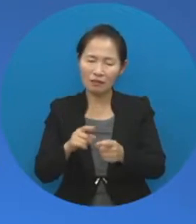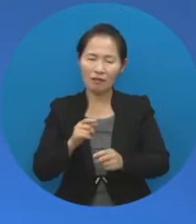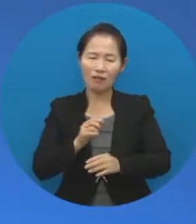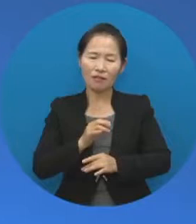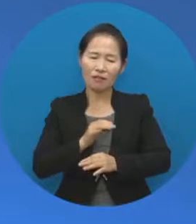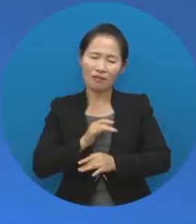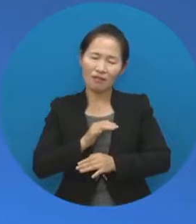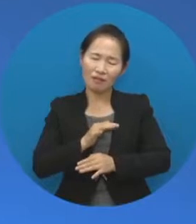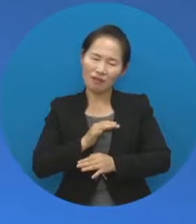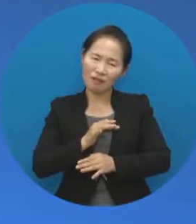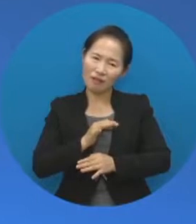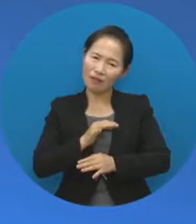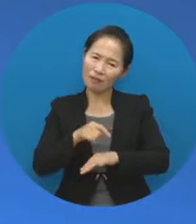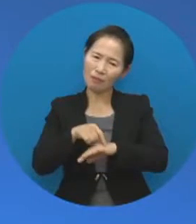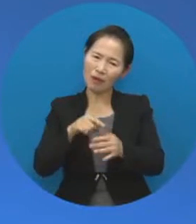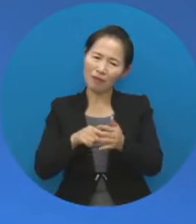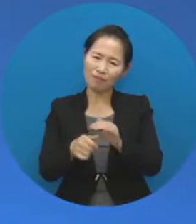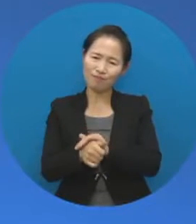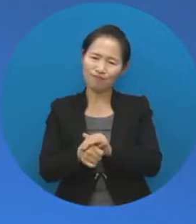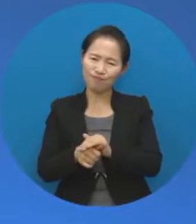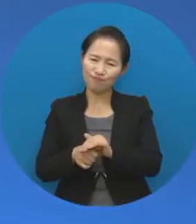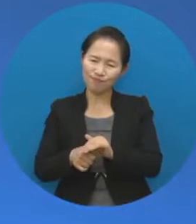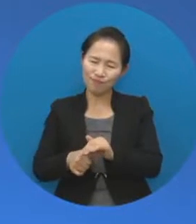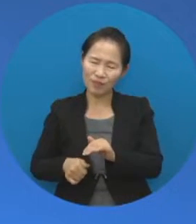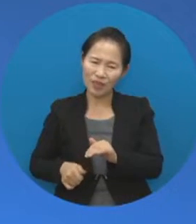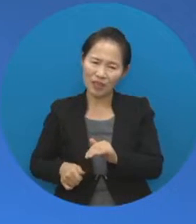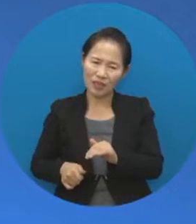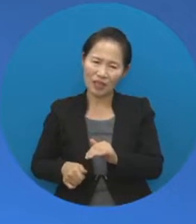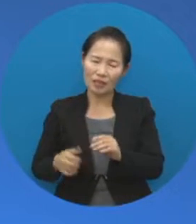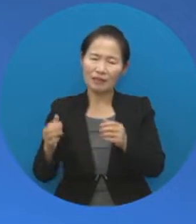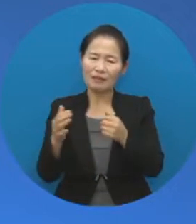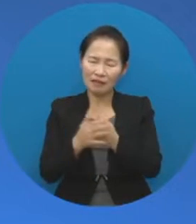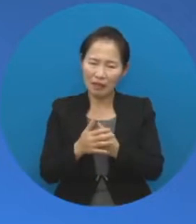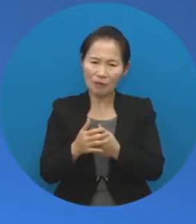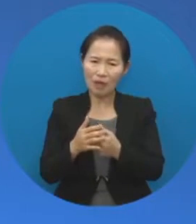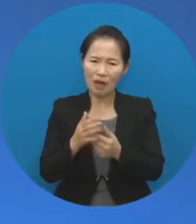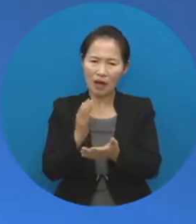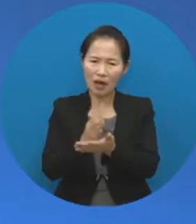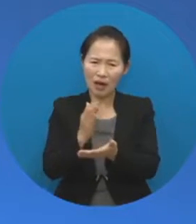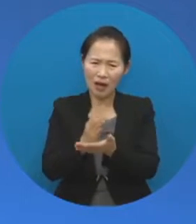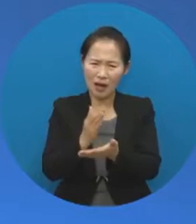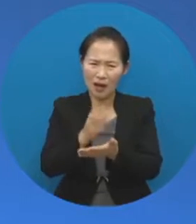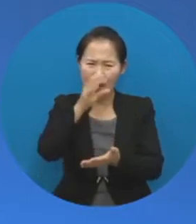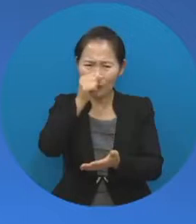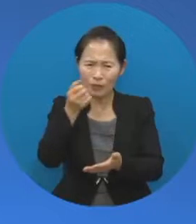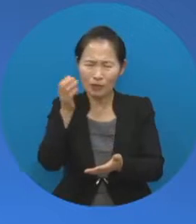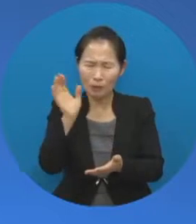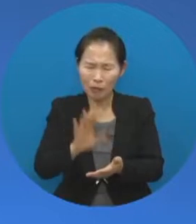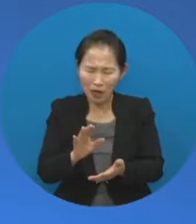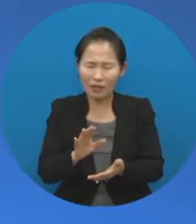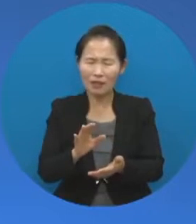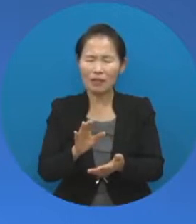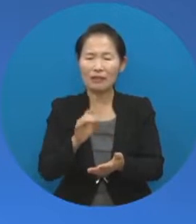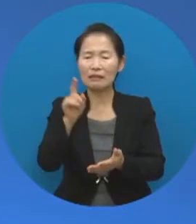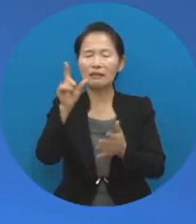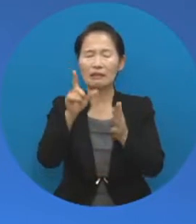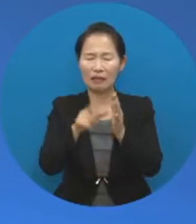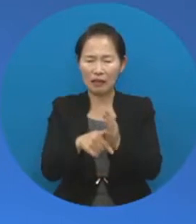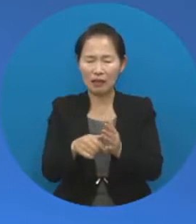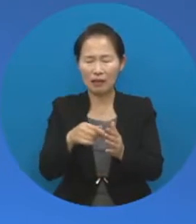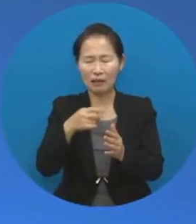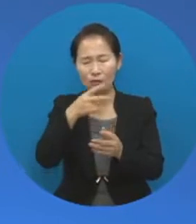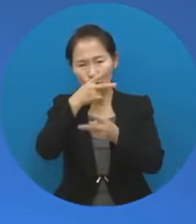몰려오기 시작했어요. 그래서 저는 결국 하지 말아야 될 극단적인 선택을 하고 마는데요. 그때 수면제를 막